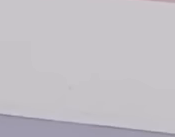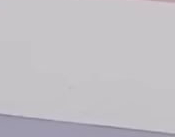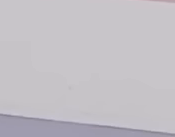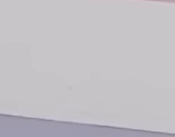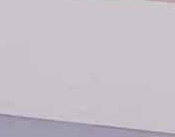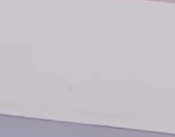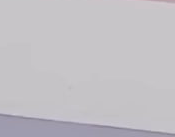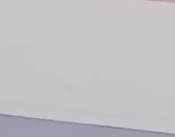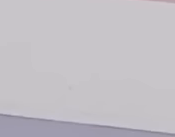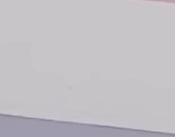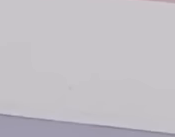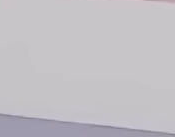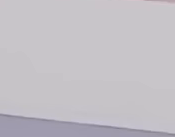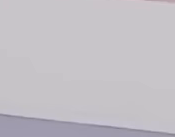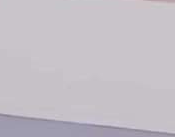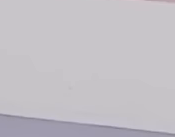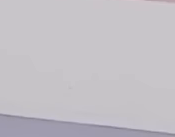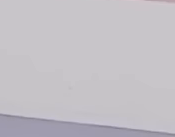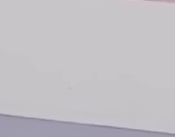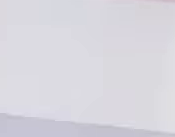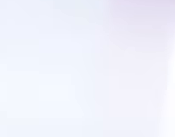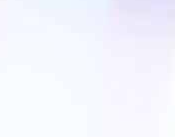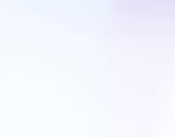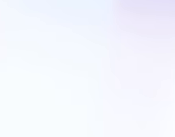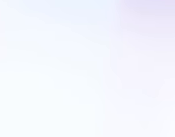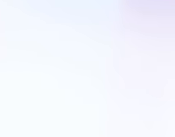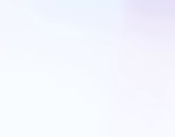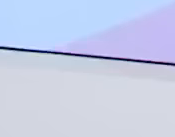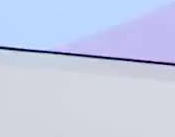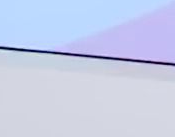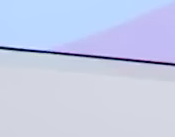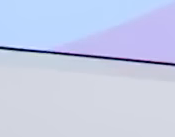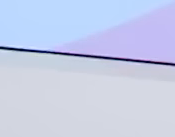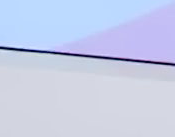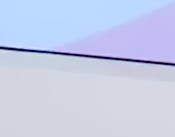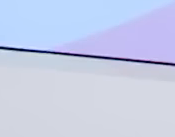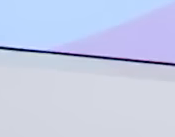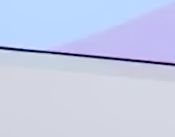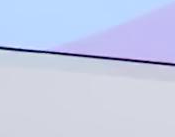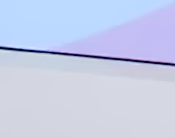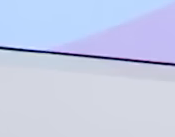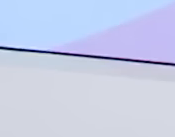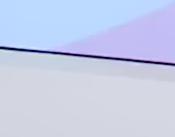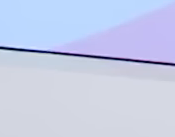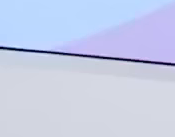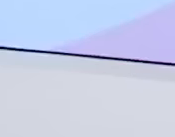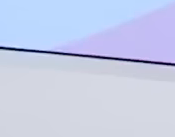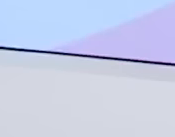GMA Integrated News, ang news authority ng Pilipino. Huwag magpahuli sa mga